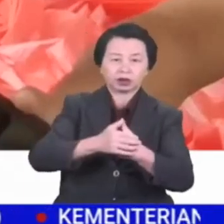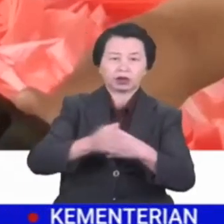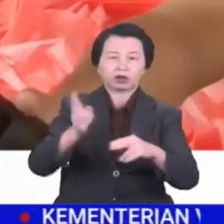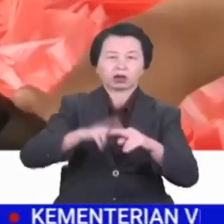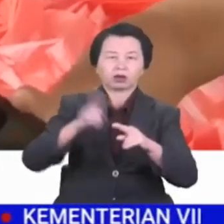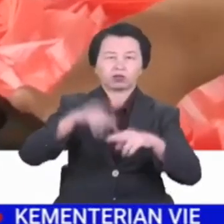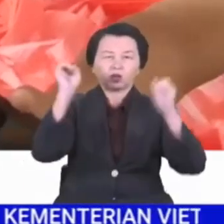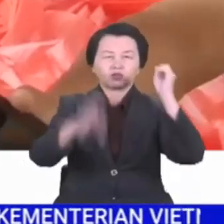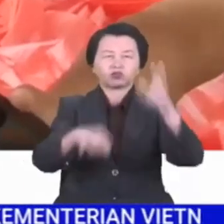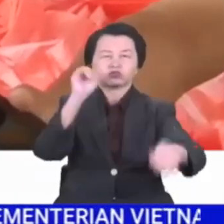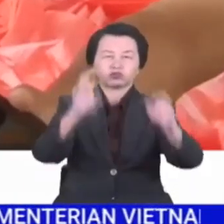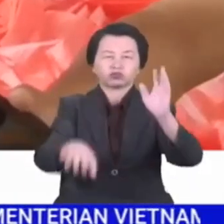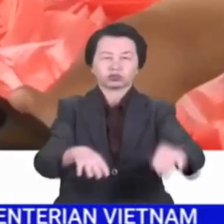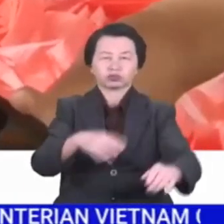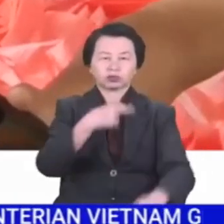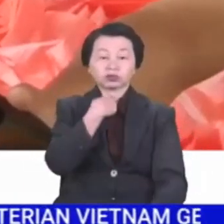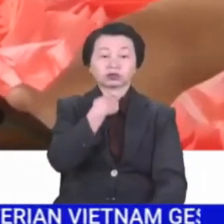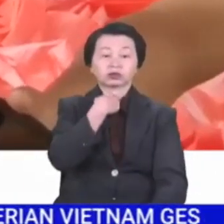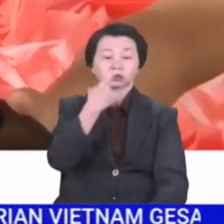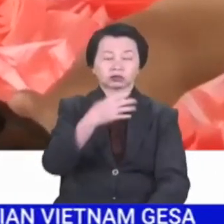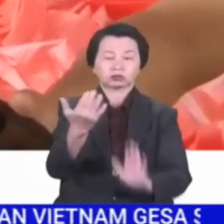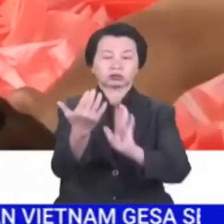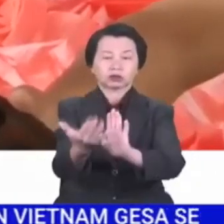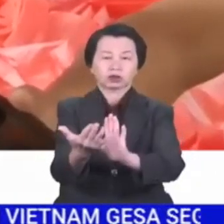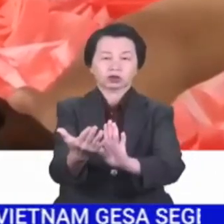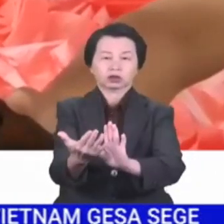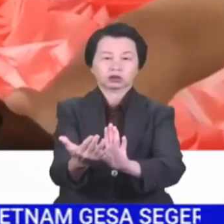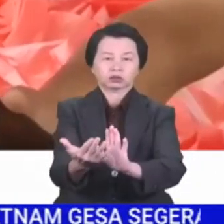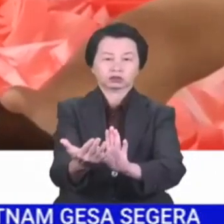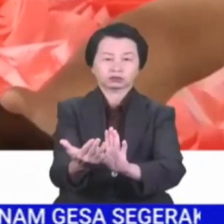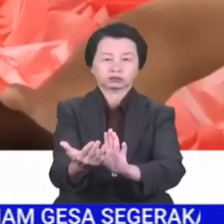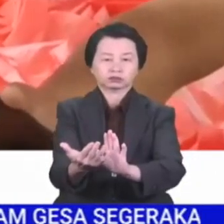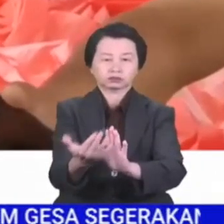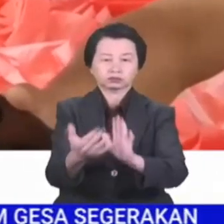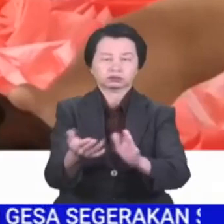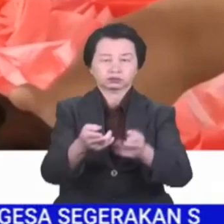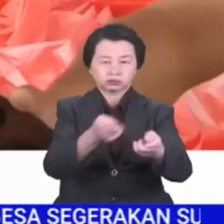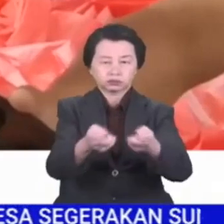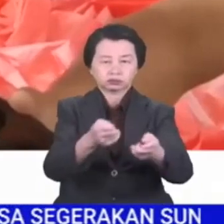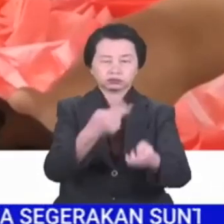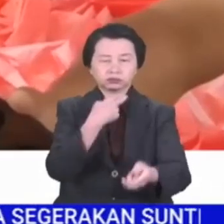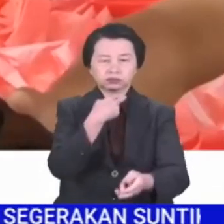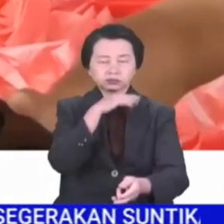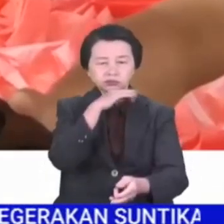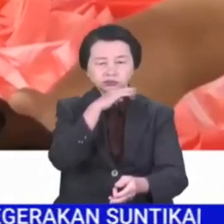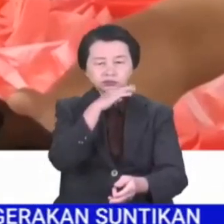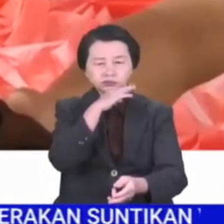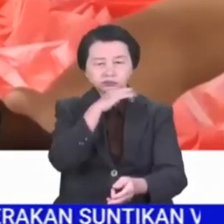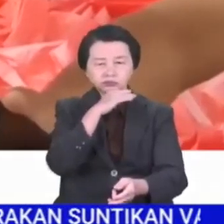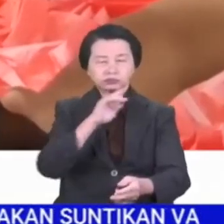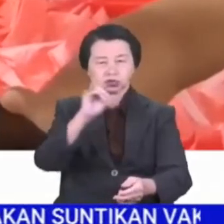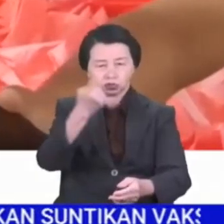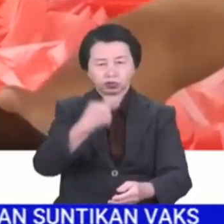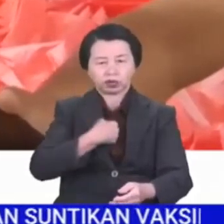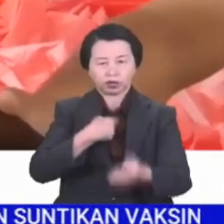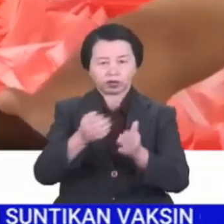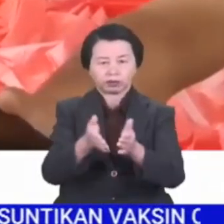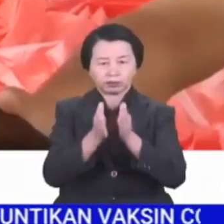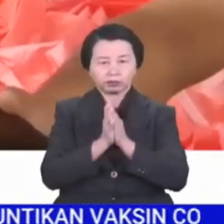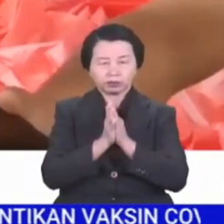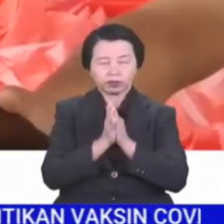menambahkanlah tekanan untuk menguruskan sampah ini. Cuma saya minta kepada